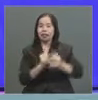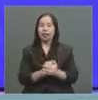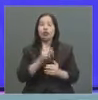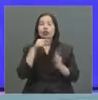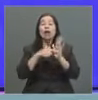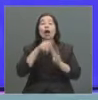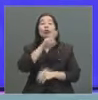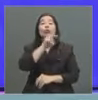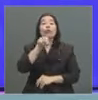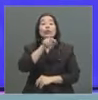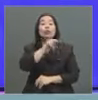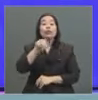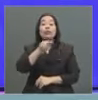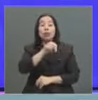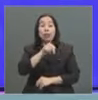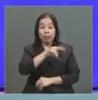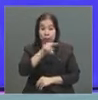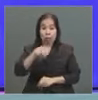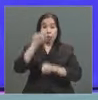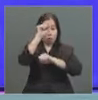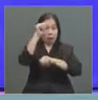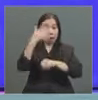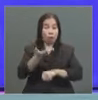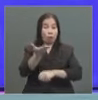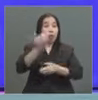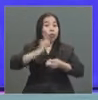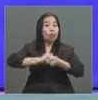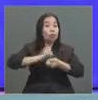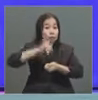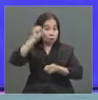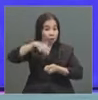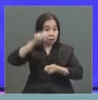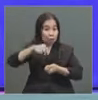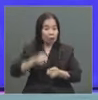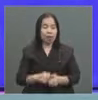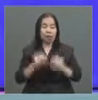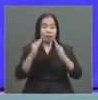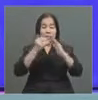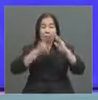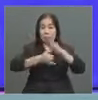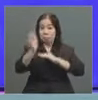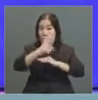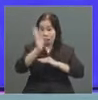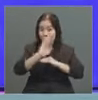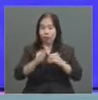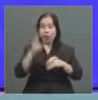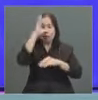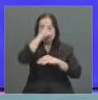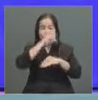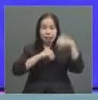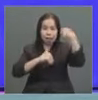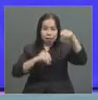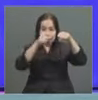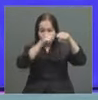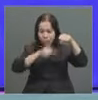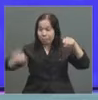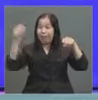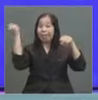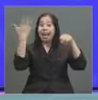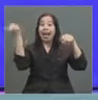นนนทบุรีนนทบุรีประกาศขอความร่วมมือไม่ควรออกนอกบ้านนั้น4ทุ่มถึงตีห้